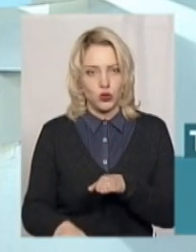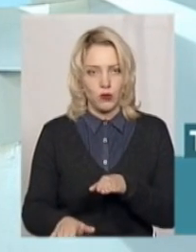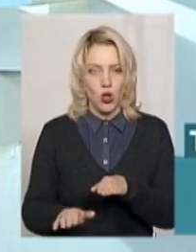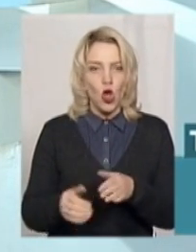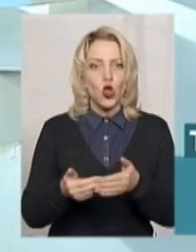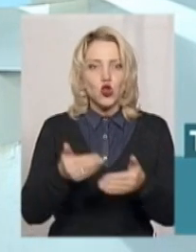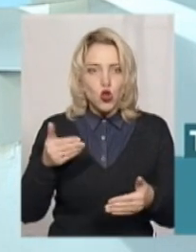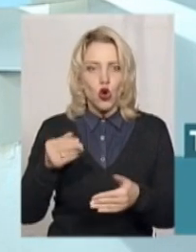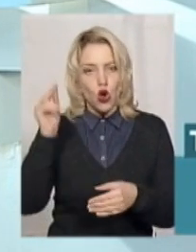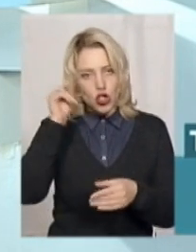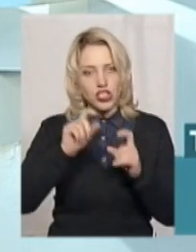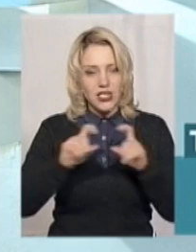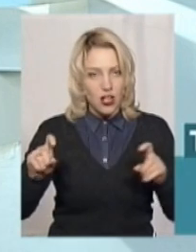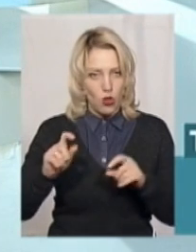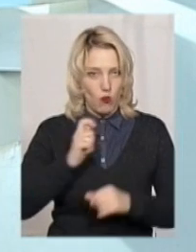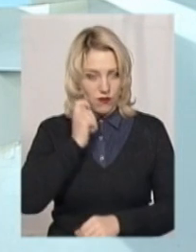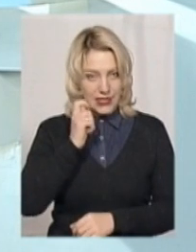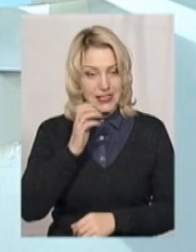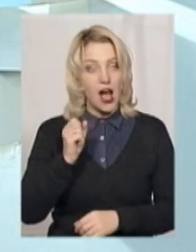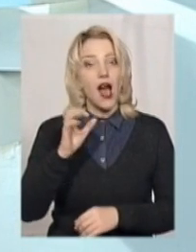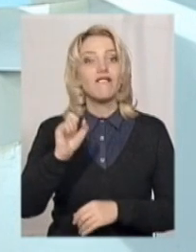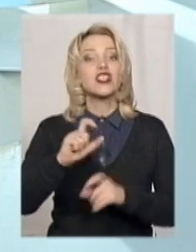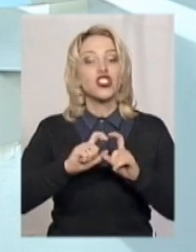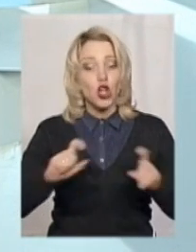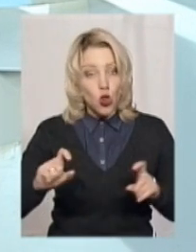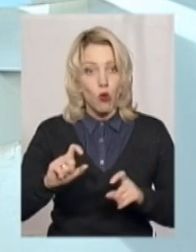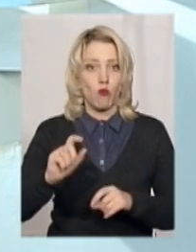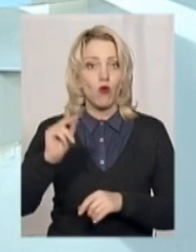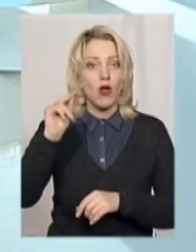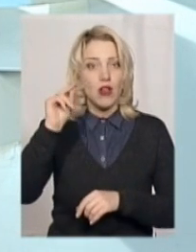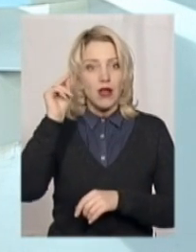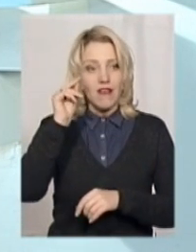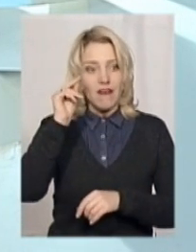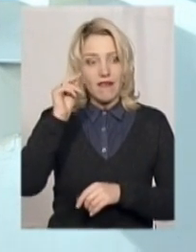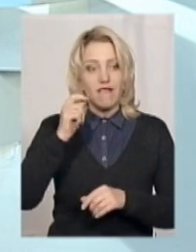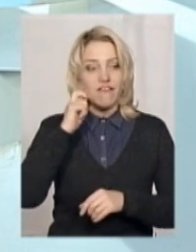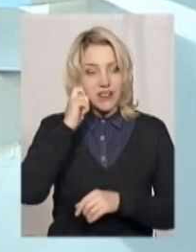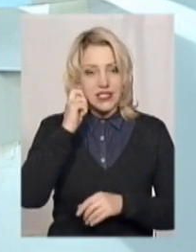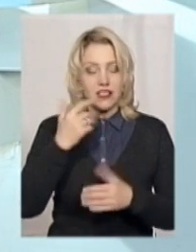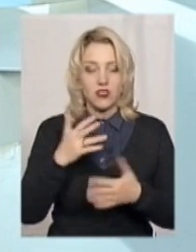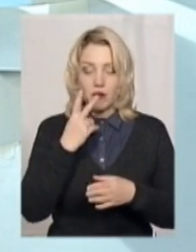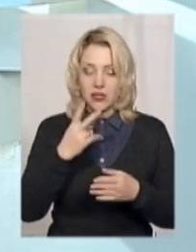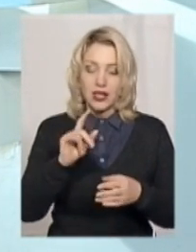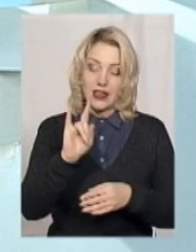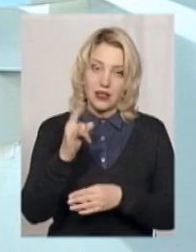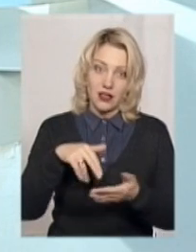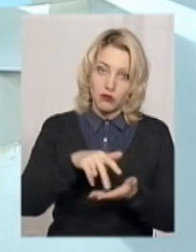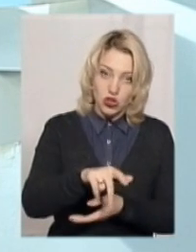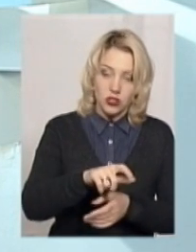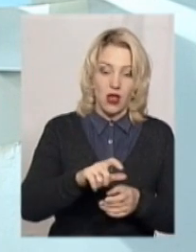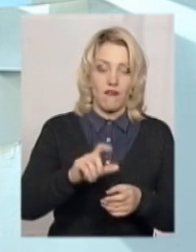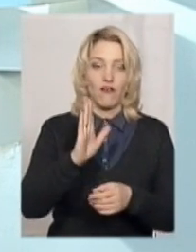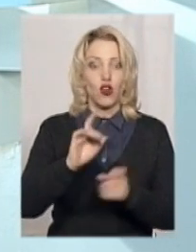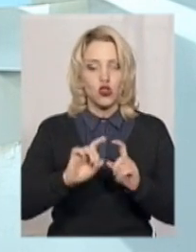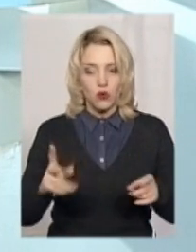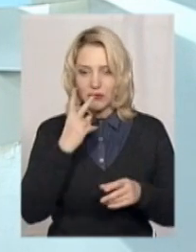в дошкільному віці. В шкільному віці звертаються тоді, коли, наприклад, дитина пішла до школи і бачить, що щось пішло не так.